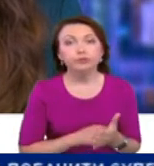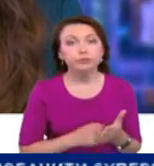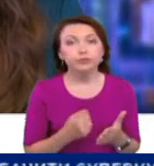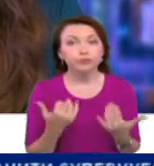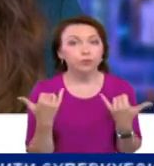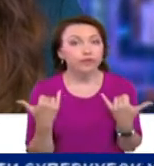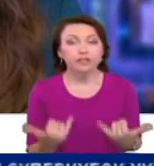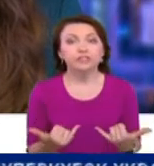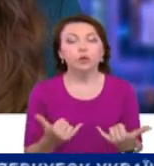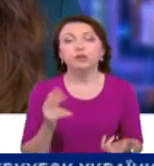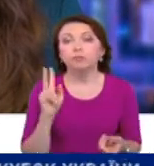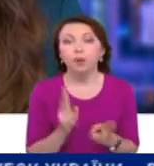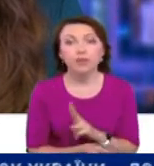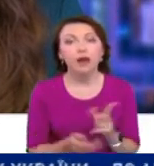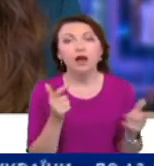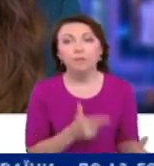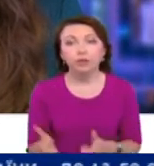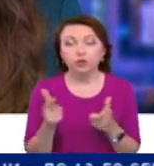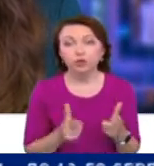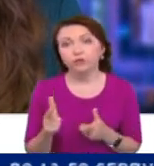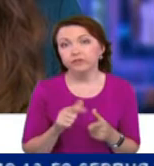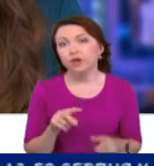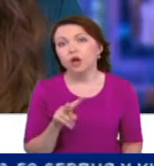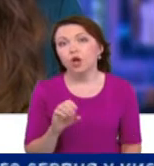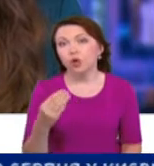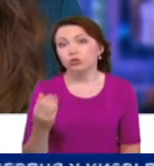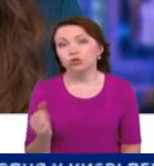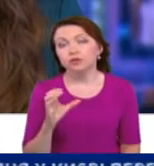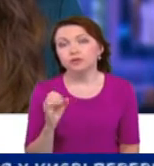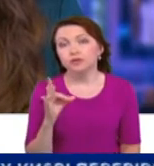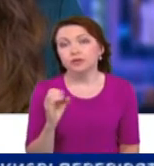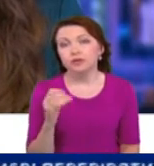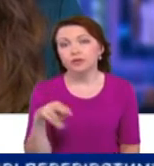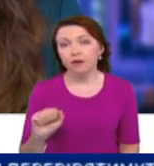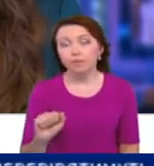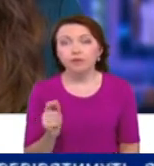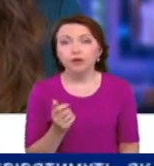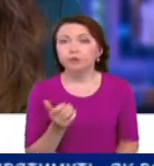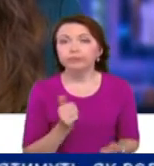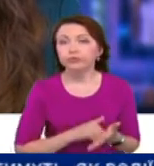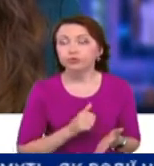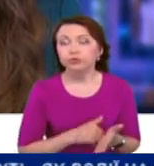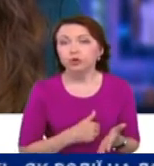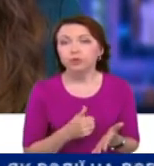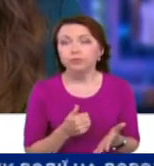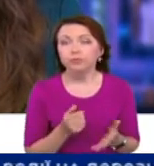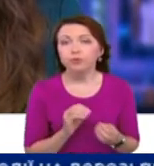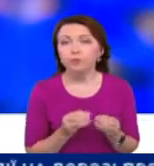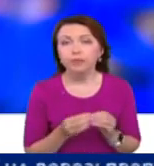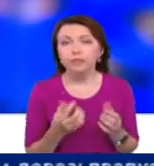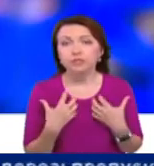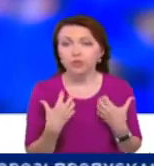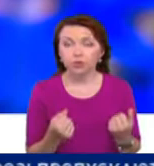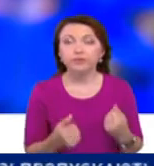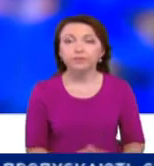буквально сегодня мы поменяли подготовку Леши Середы в связи там, с небольшими проблемами со